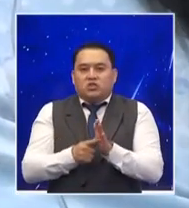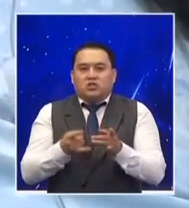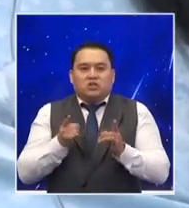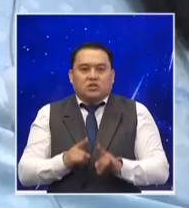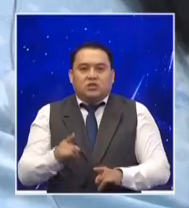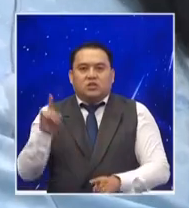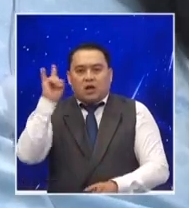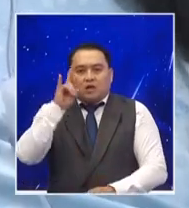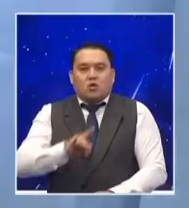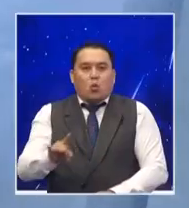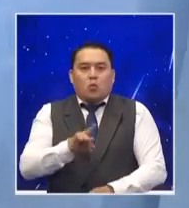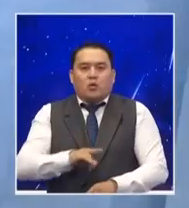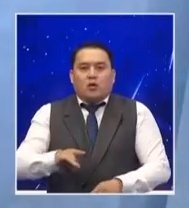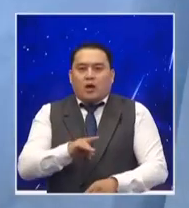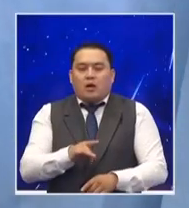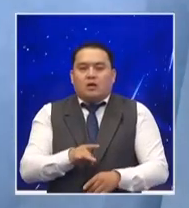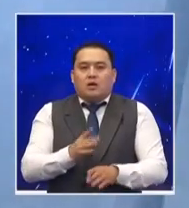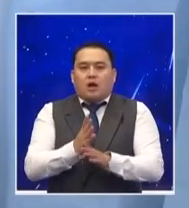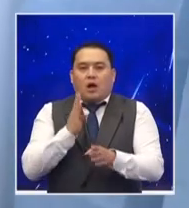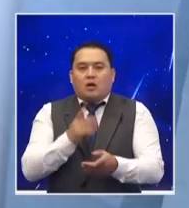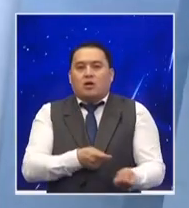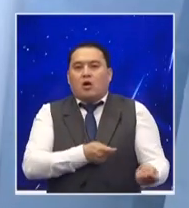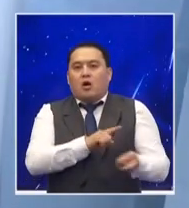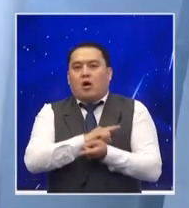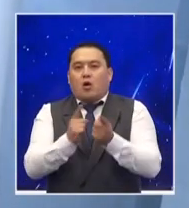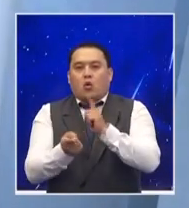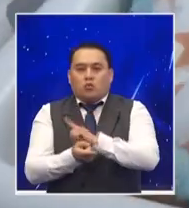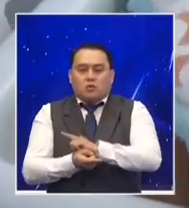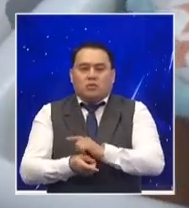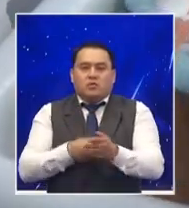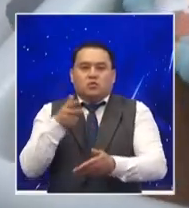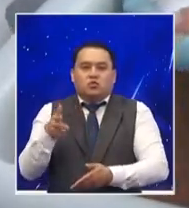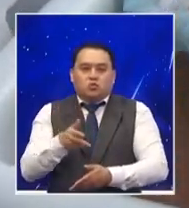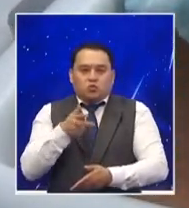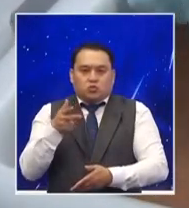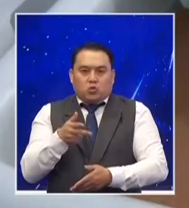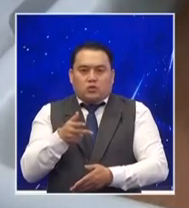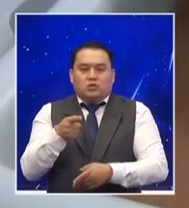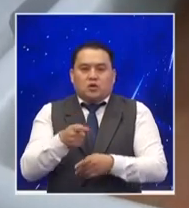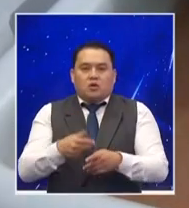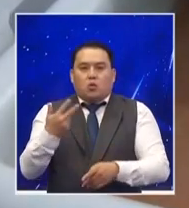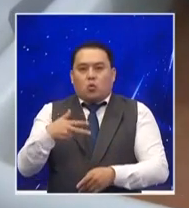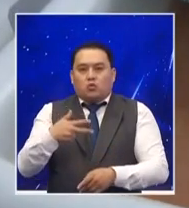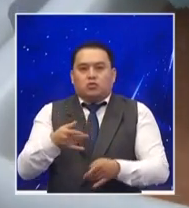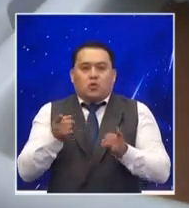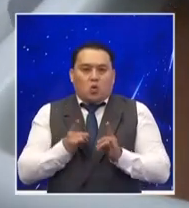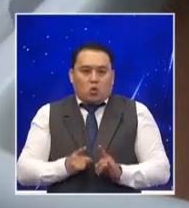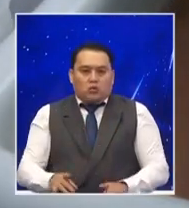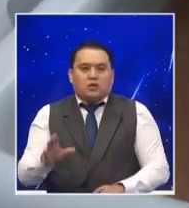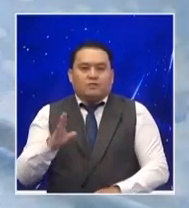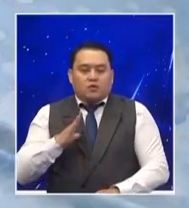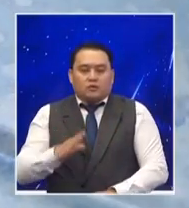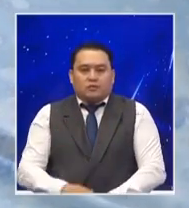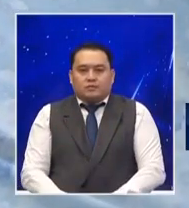Сарқан ауданынан облыс орталығына портал арқылы ауысыпты. Біздің түсірілім тобы барған сәттен жарты сағат бұрын ғана сәбиі дүниеге келген.